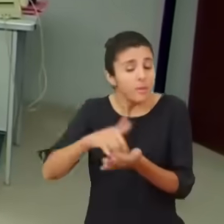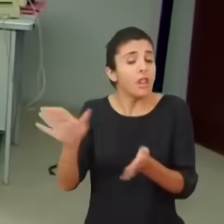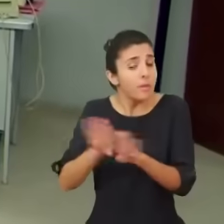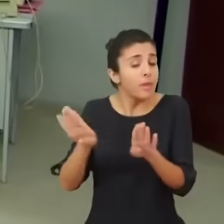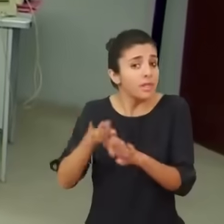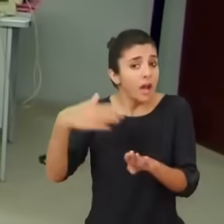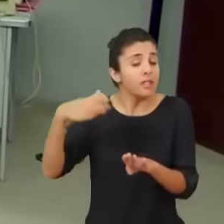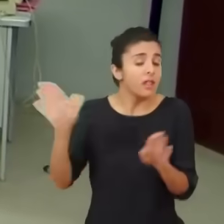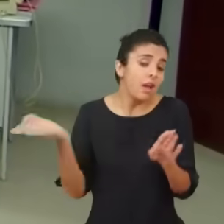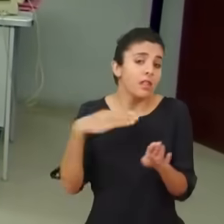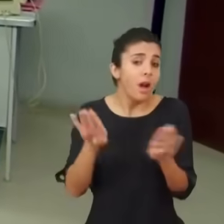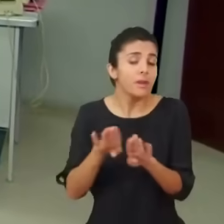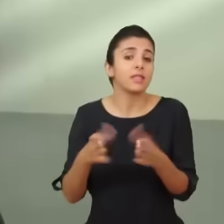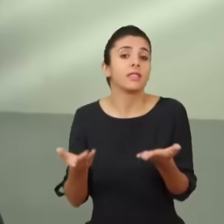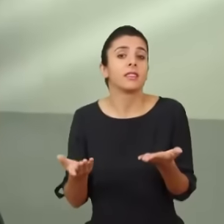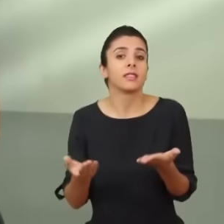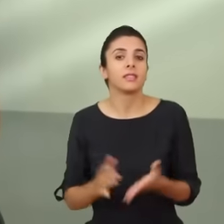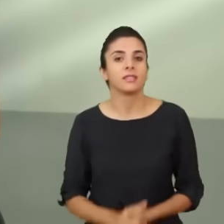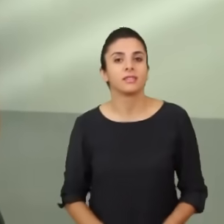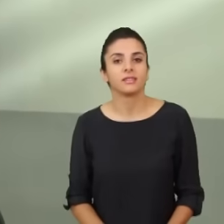Tamam. Geliyorum.